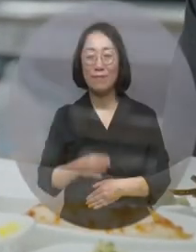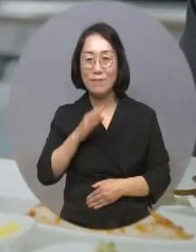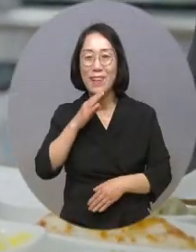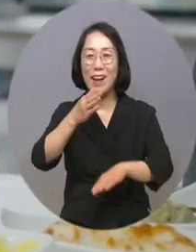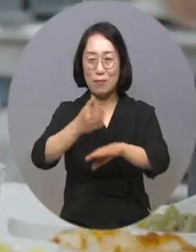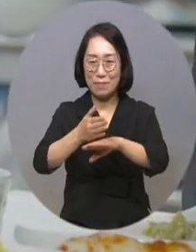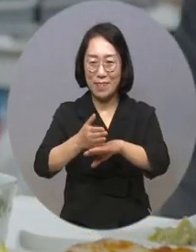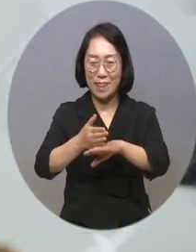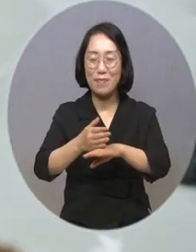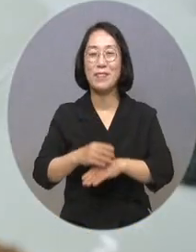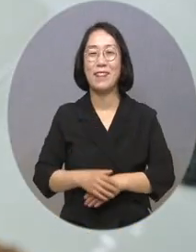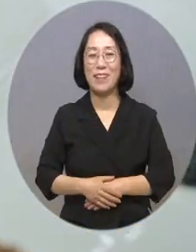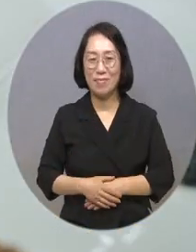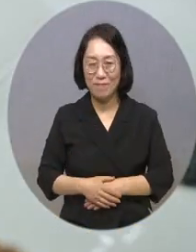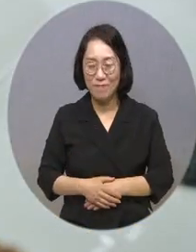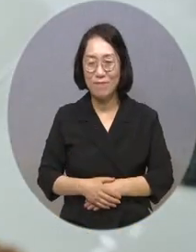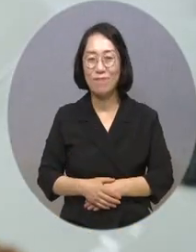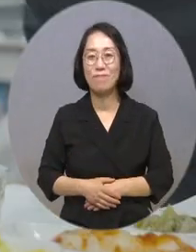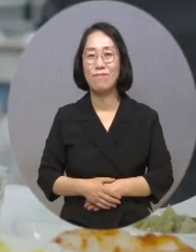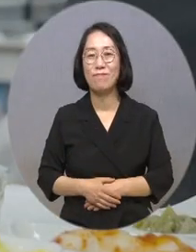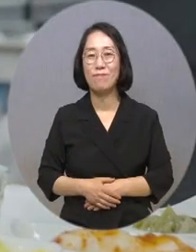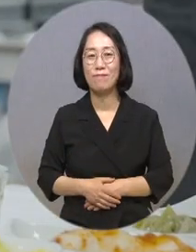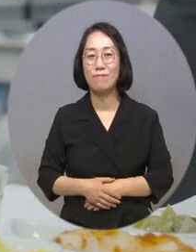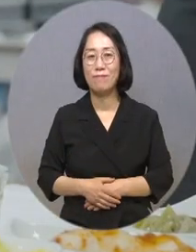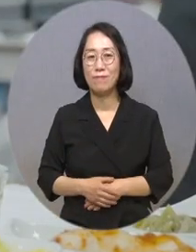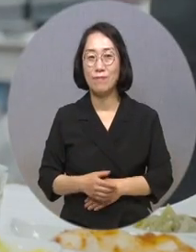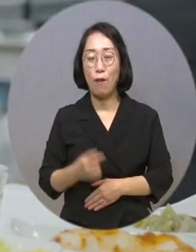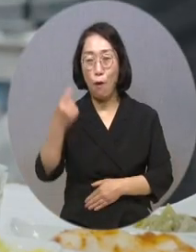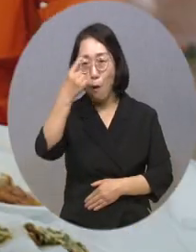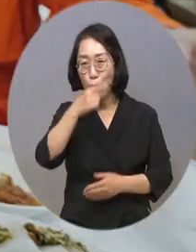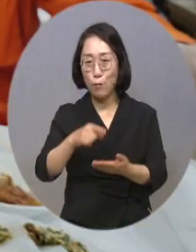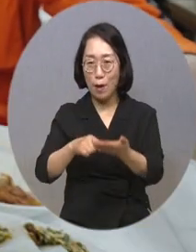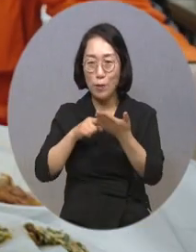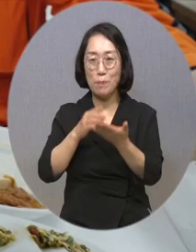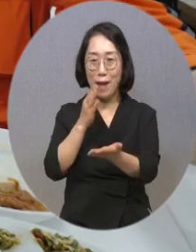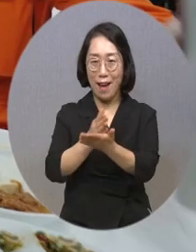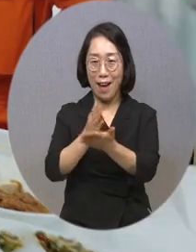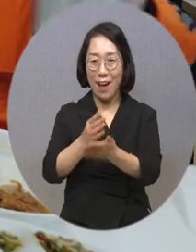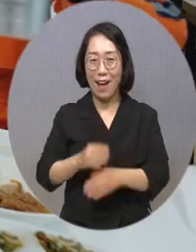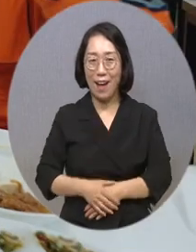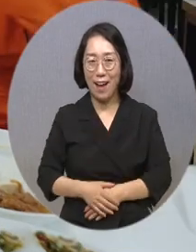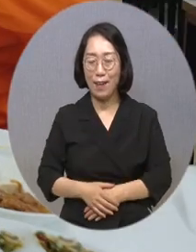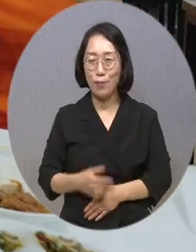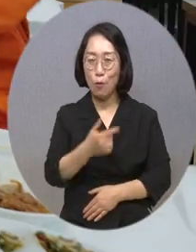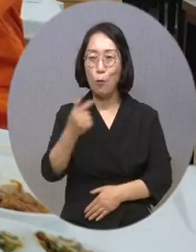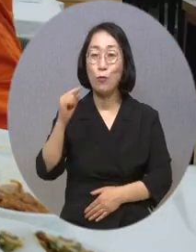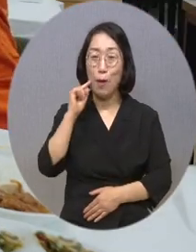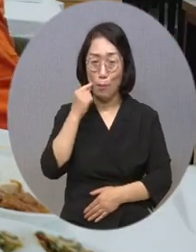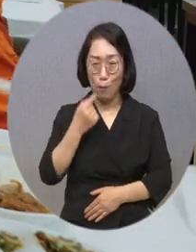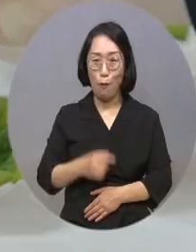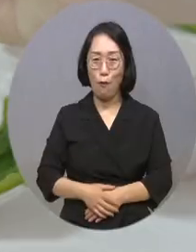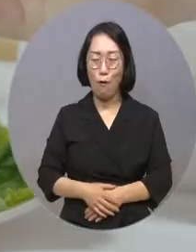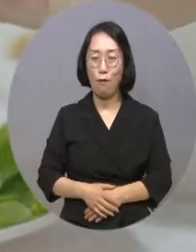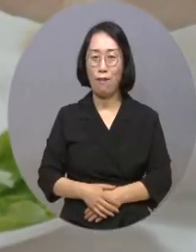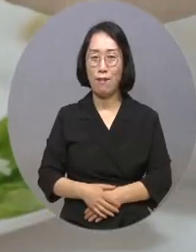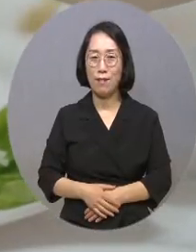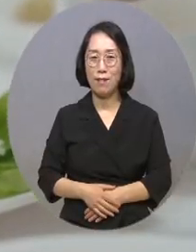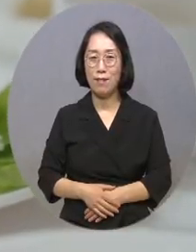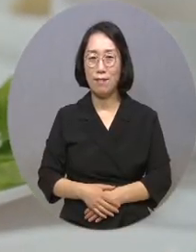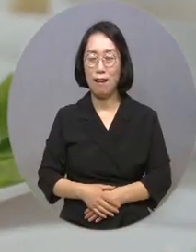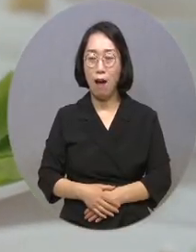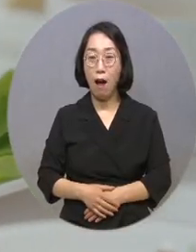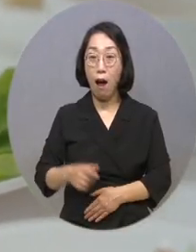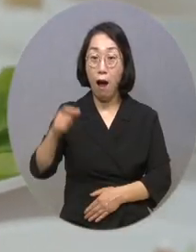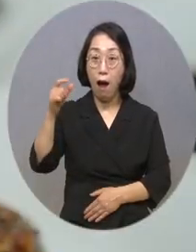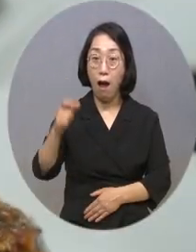감사합니다. 감사합니다. 나는 얼굴 너무 안 돼. 왜요? 얼굴 이쁘잖아. 아~ 힘이 되게 세네.